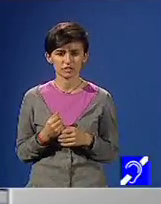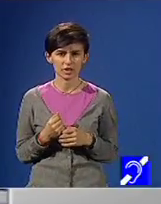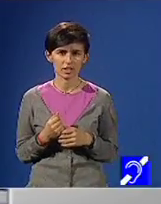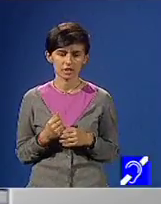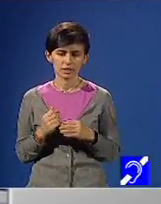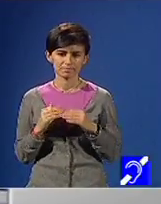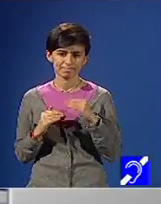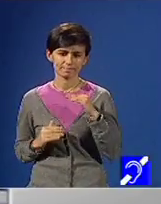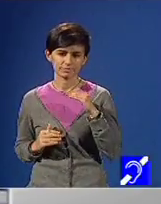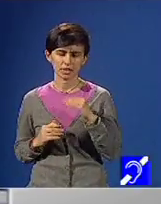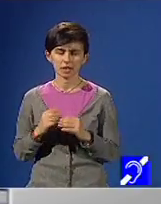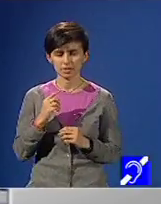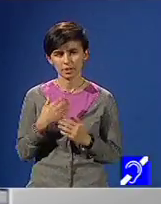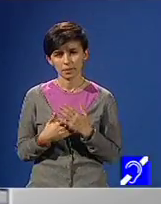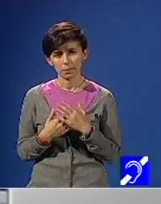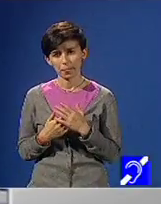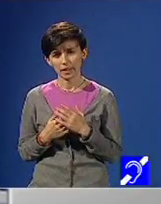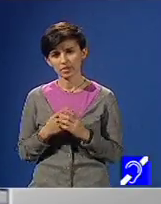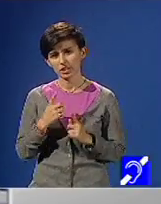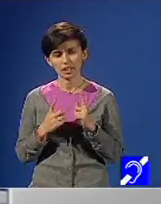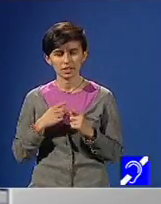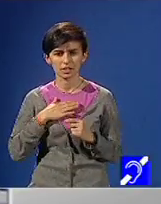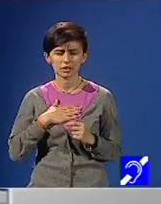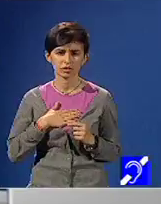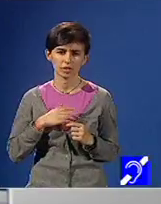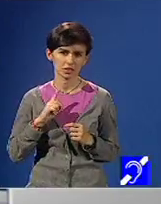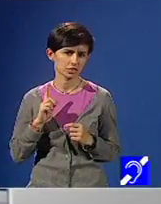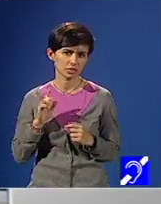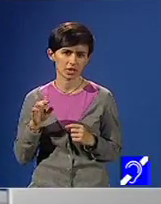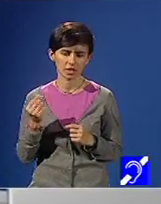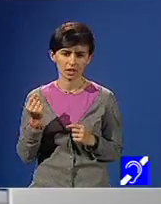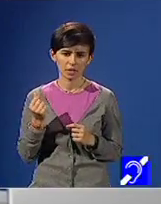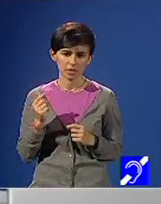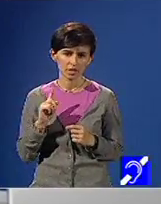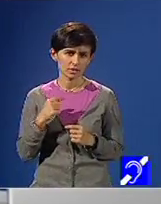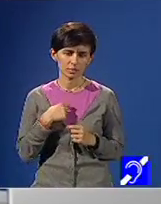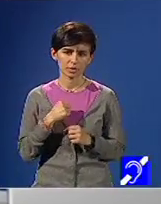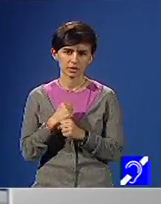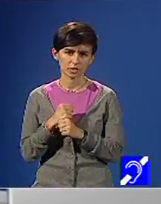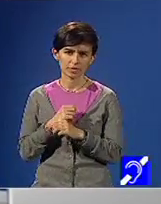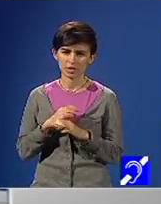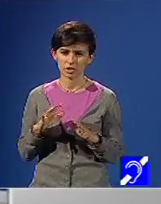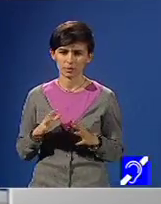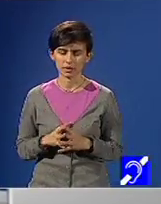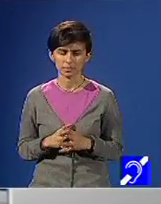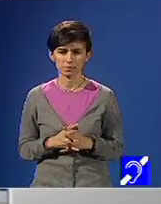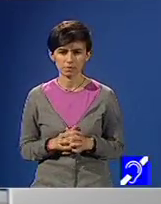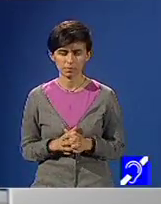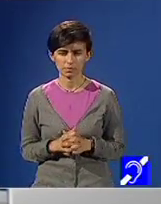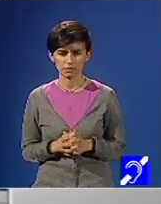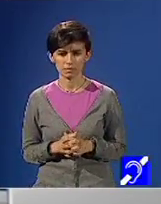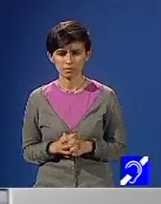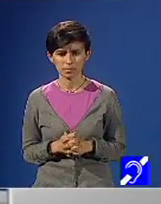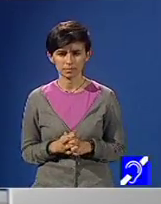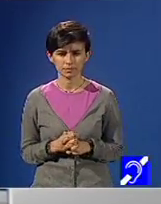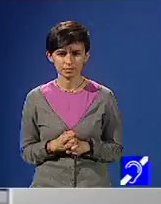treaptă. Chiar dacă îți dorești, neavând banii necesari pentru următoarea competiție, ești neputincios în fața acelei trepte și trebuie să te uiți de la distanță la